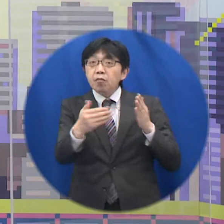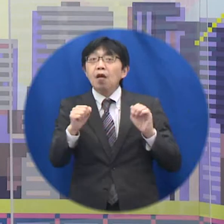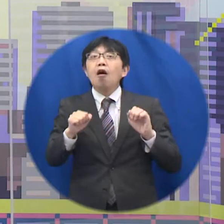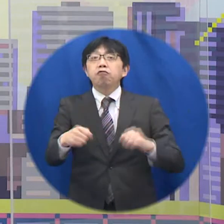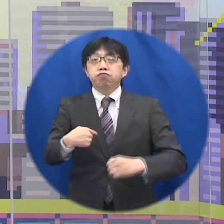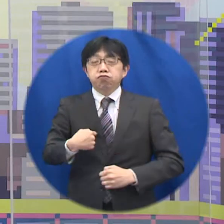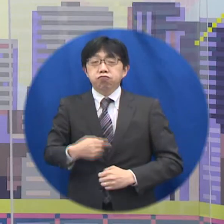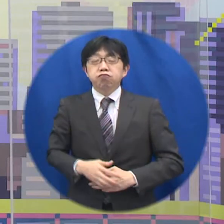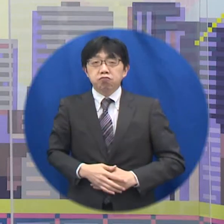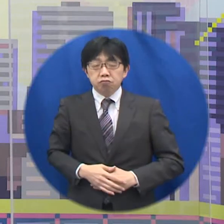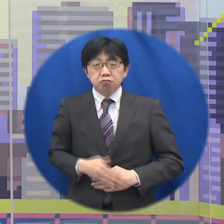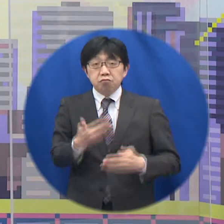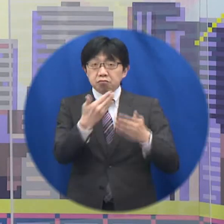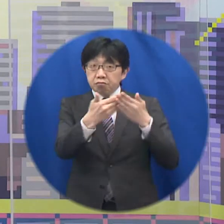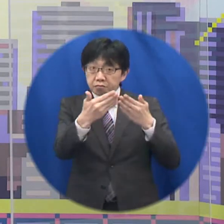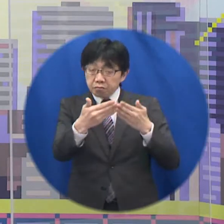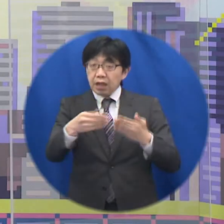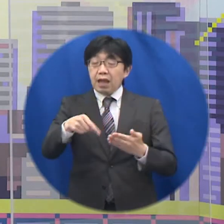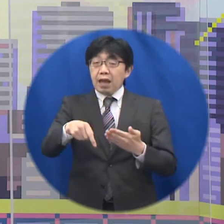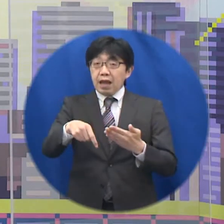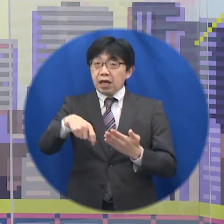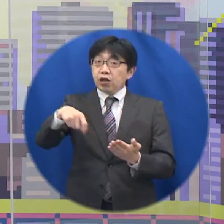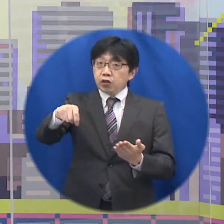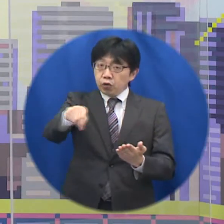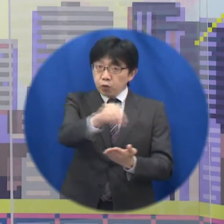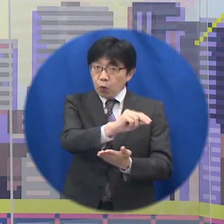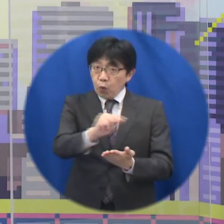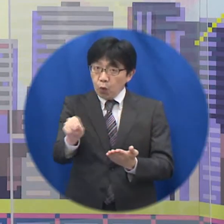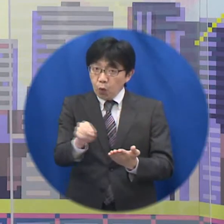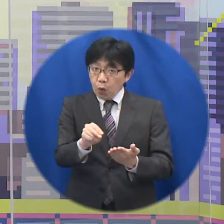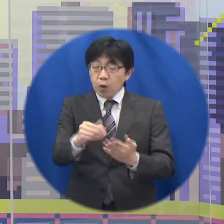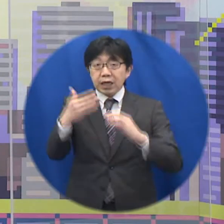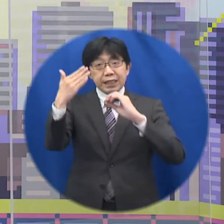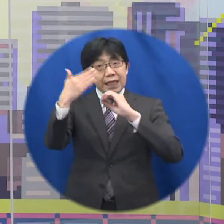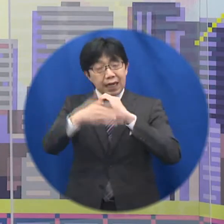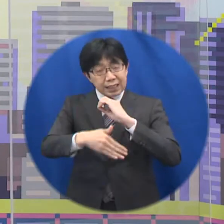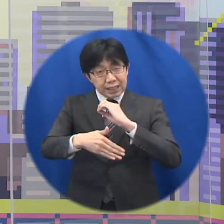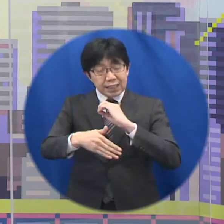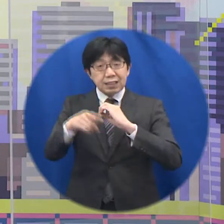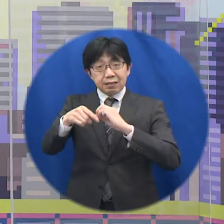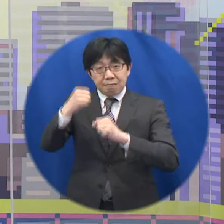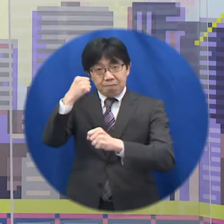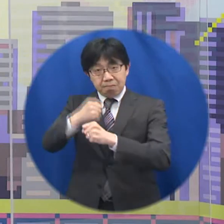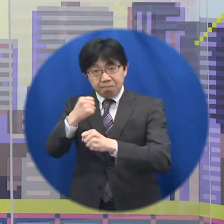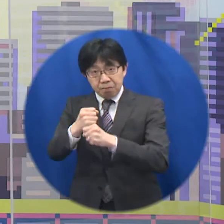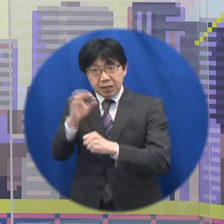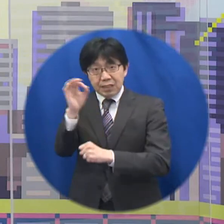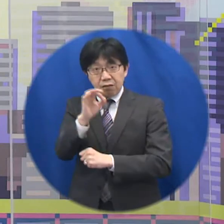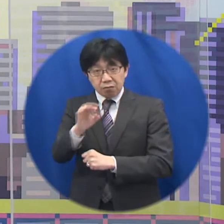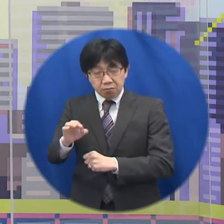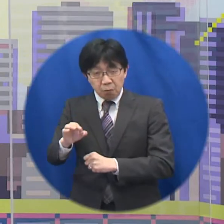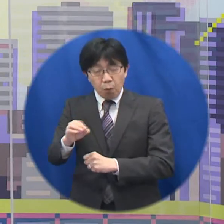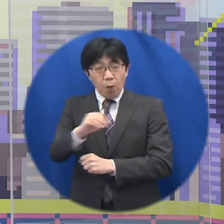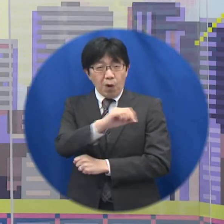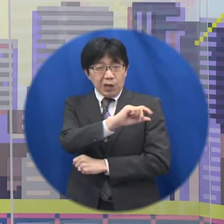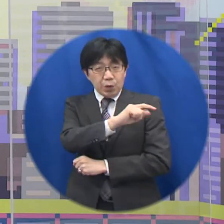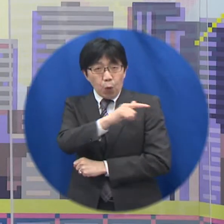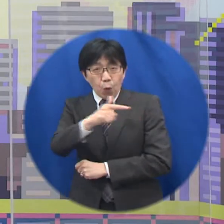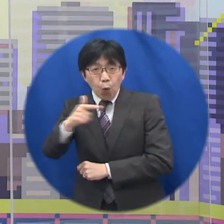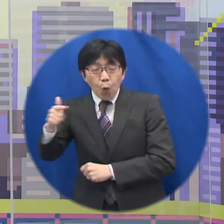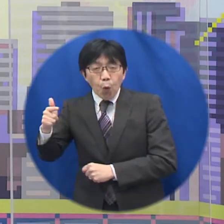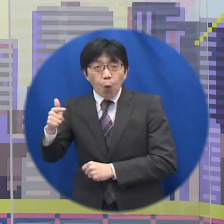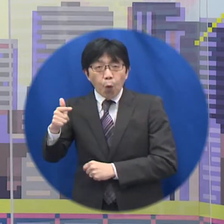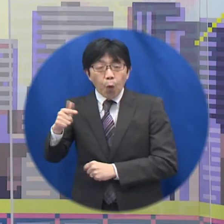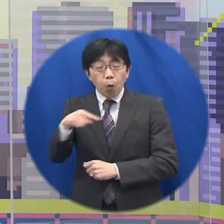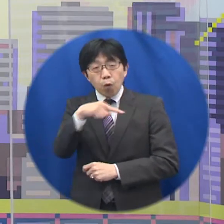して、絵画や書または写真や造形など平面作品から立体作品まで個